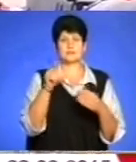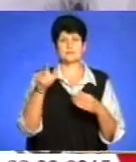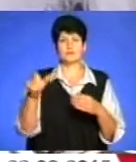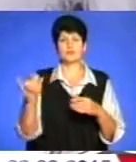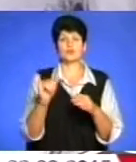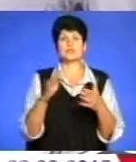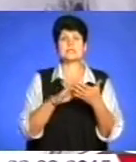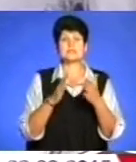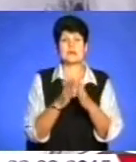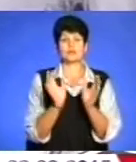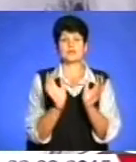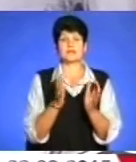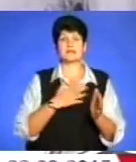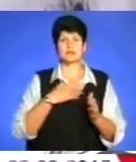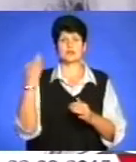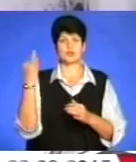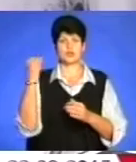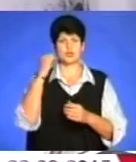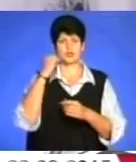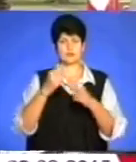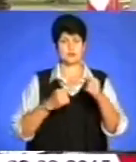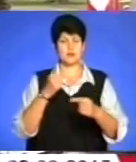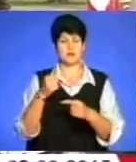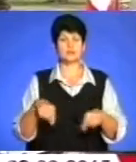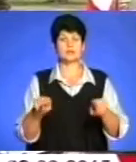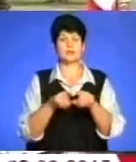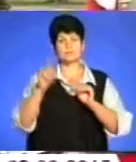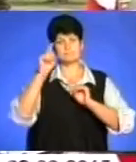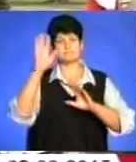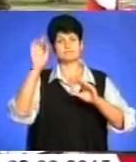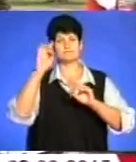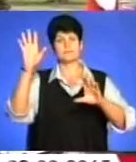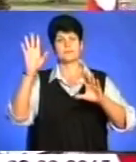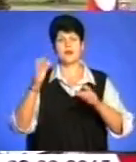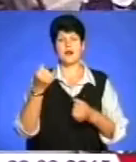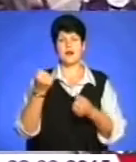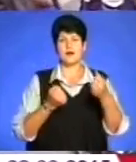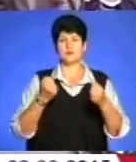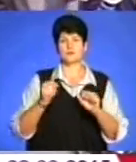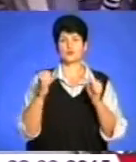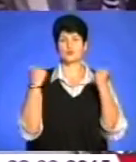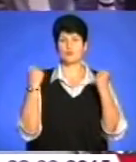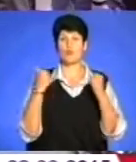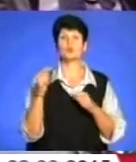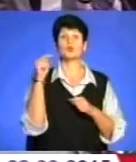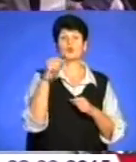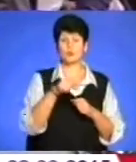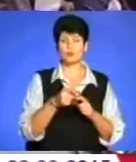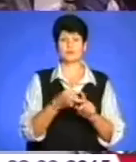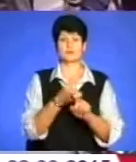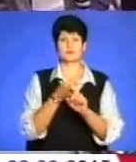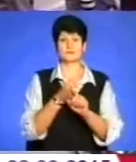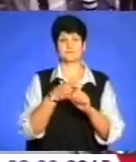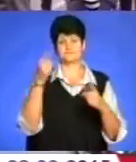та збереження нашої історичної спадщини, водночас популяризуючи автоспорт, особливо той, який стосується